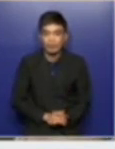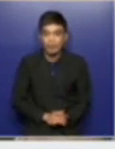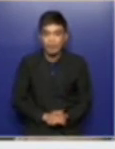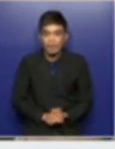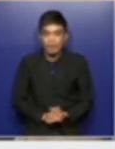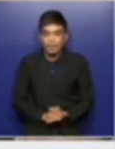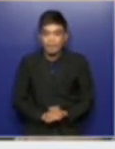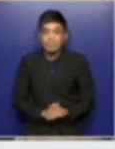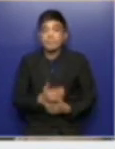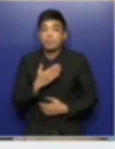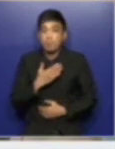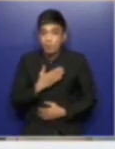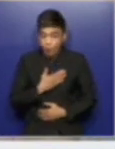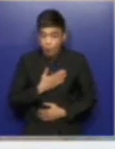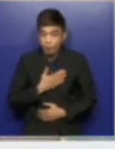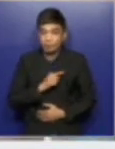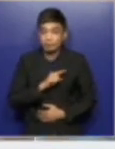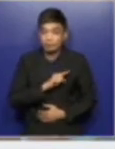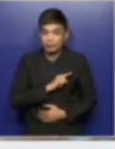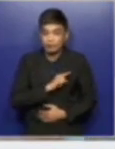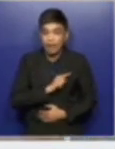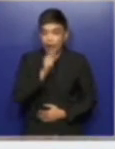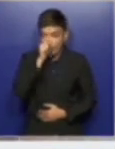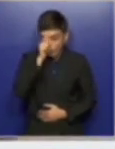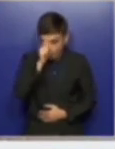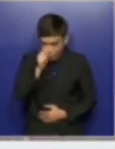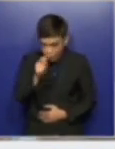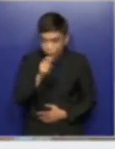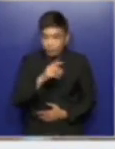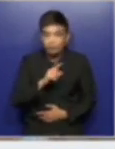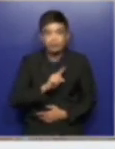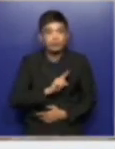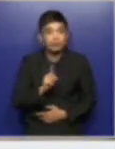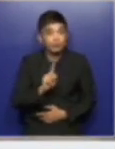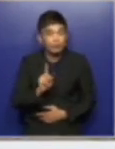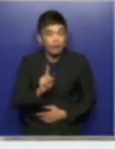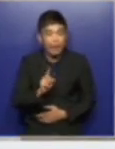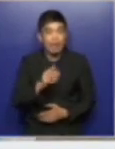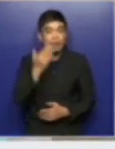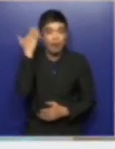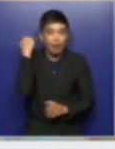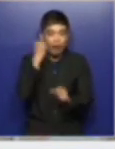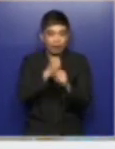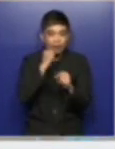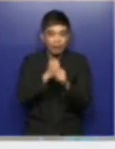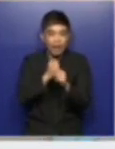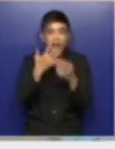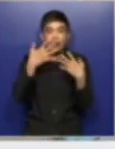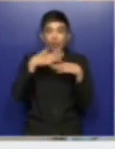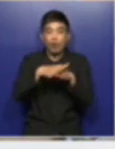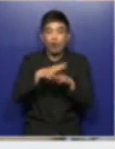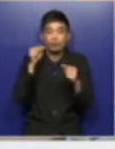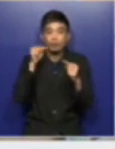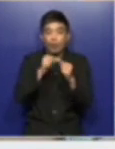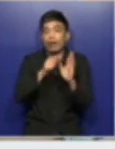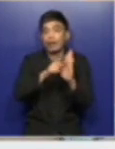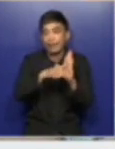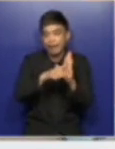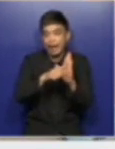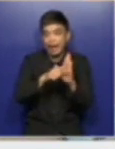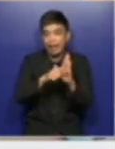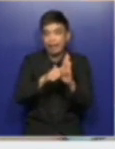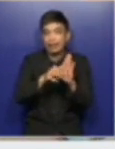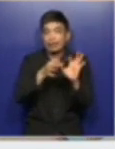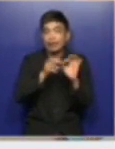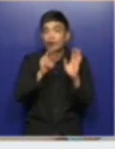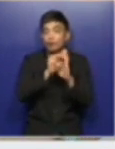ความศรัทธาเคยทำงานกับท่านเลขานะครับคณะกรรมการนโยบาย